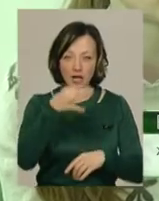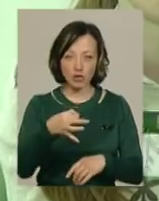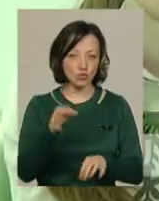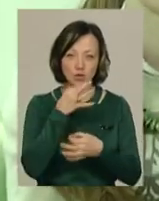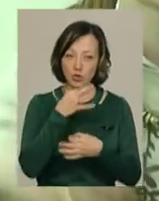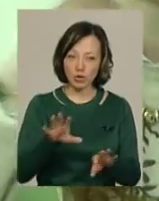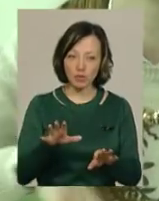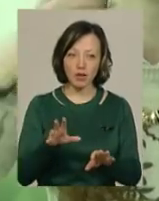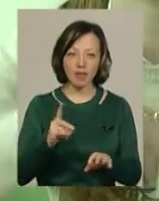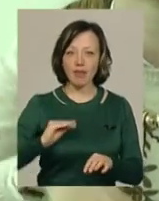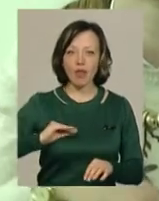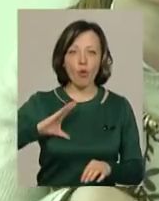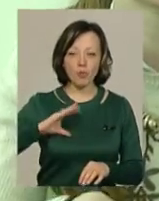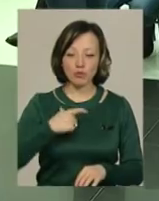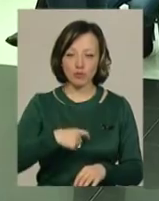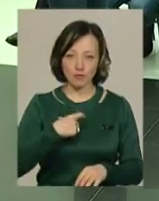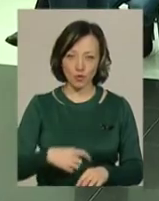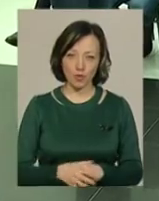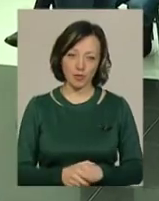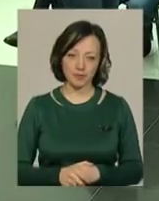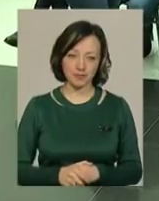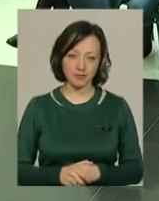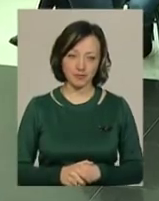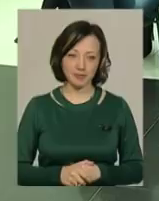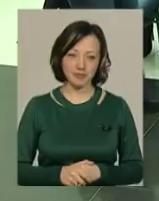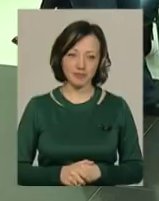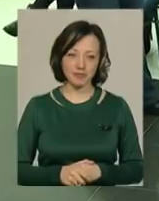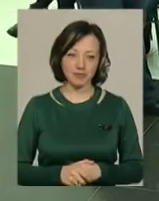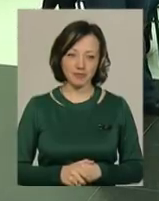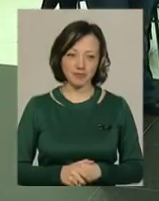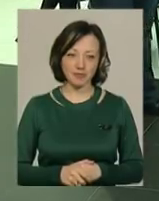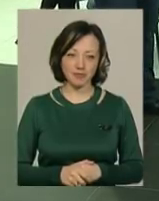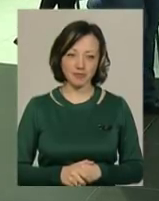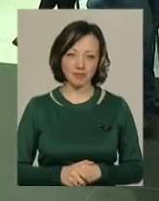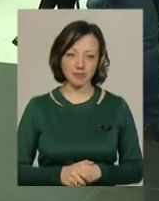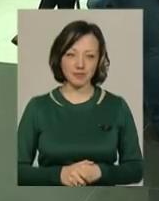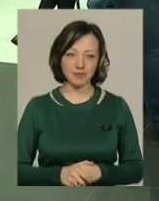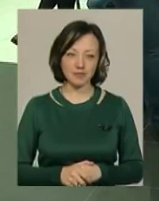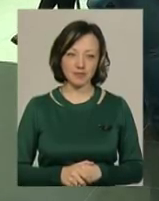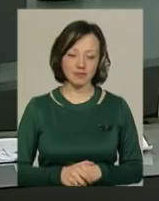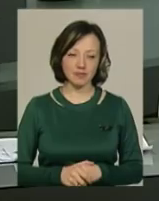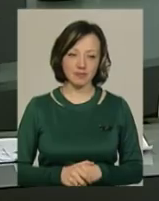щось не подобається, не накопичувати це в собі. Ольга Нісмянова, Володимир Паламар. Новини Поділля Центр.